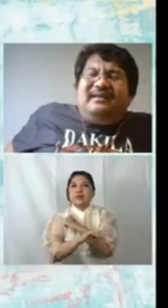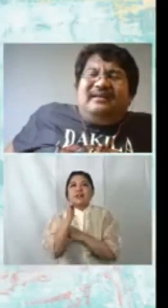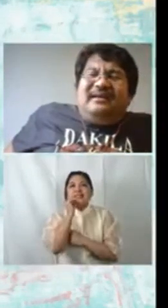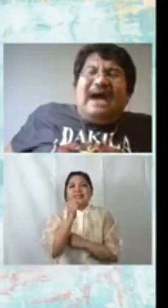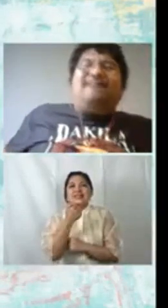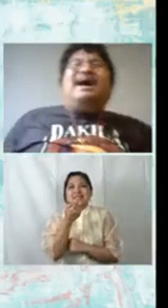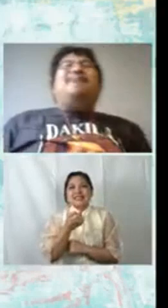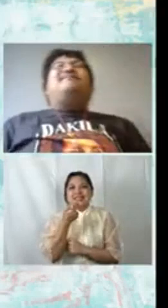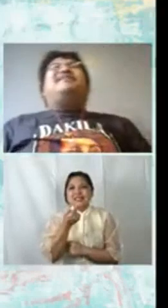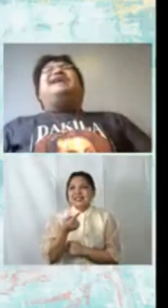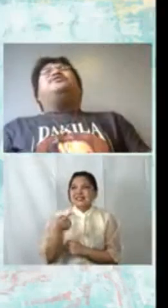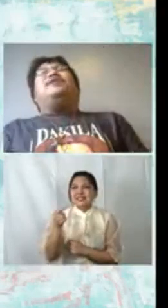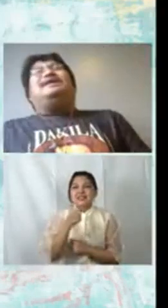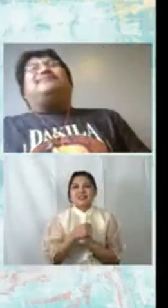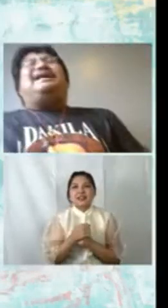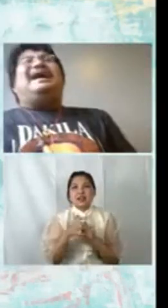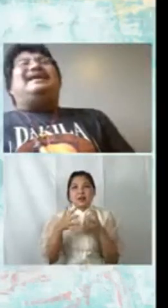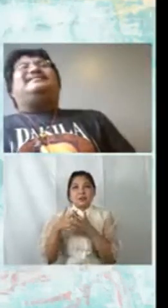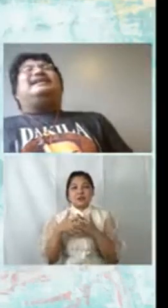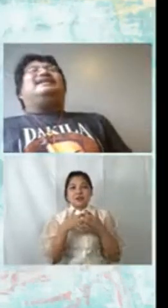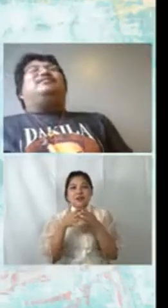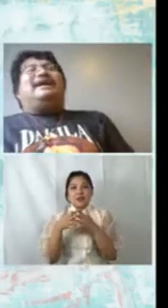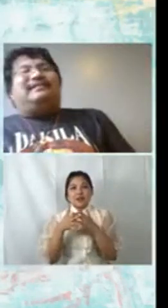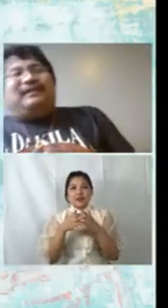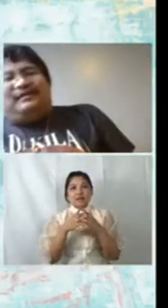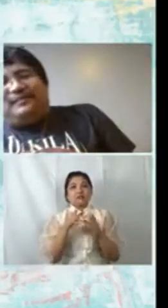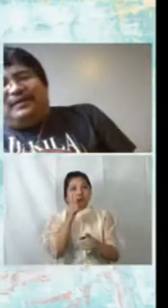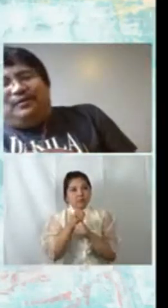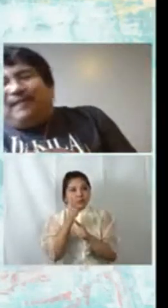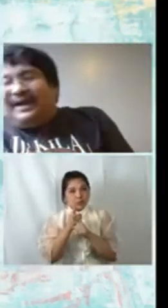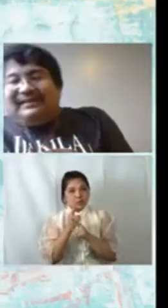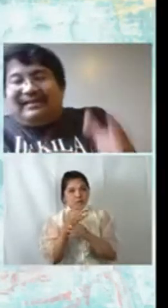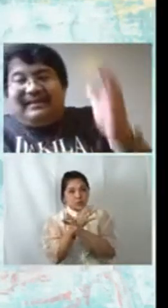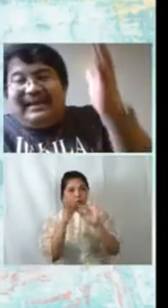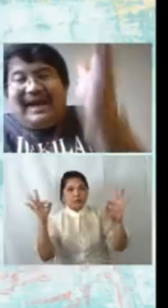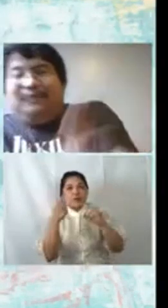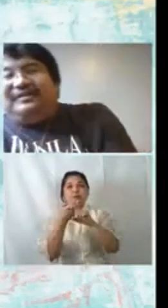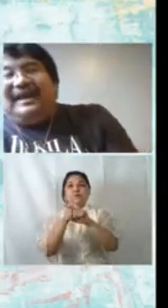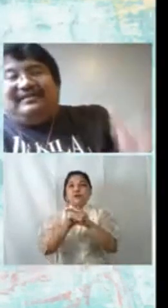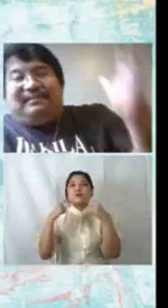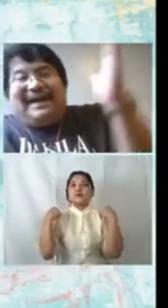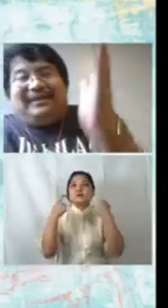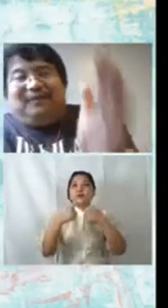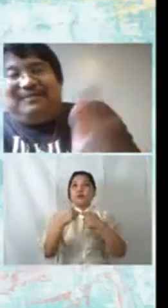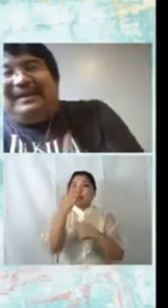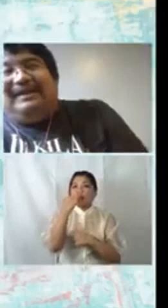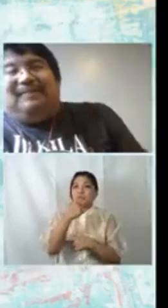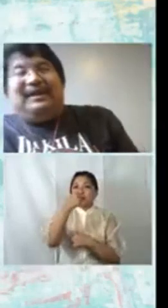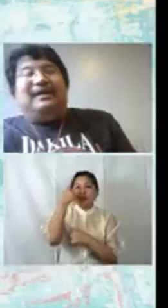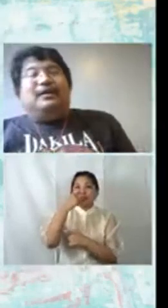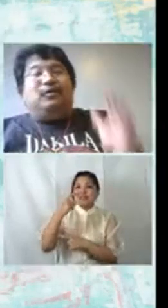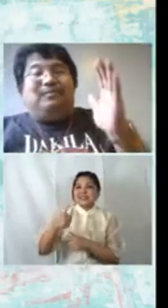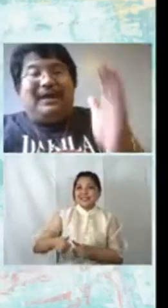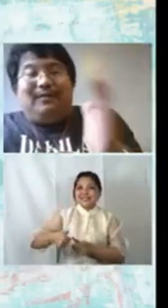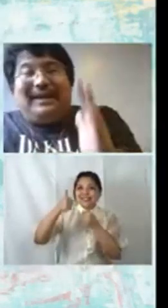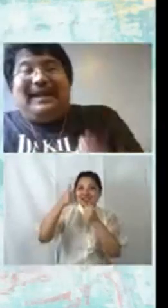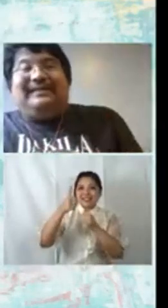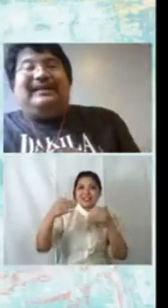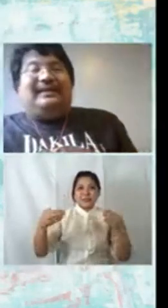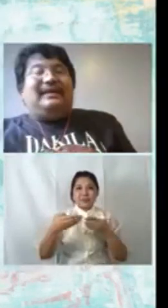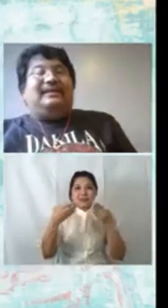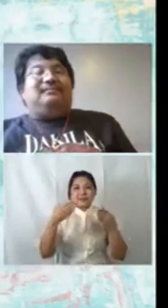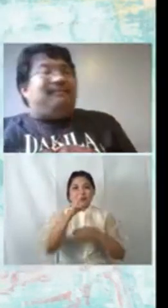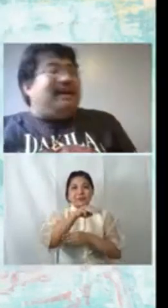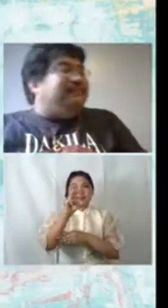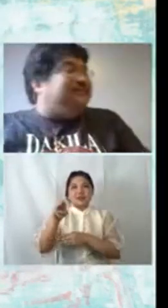atin, ang mga Amerikano ang nagpalaya sa atin mula sa mga Espanyol. Bakit? Kasi nanalo sila sa Battle of Manila Bay noong May